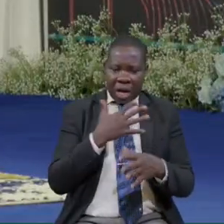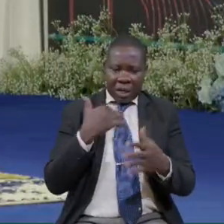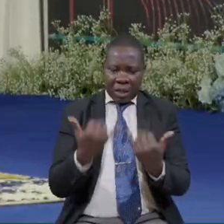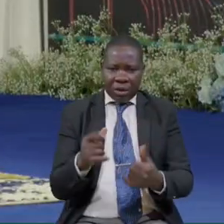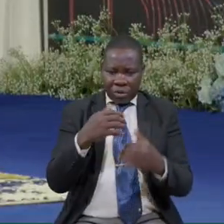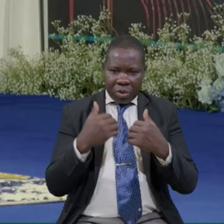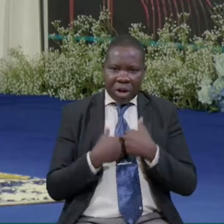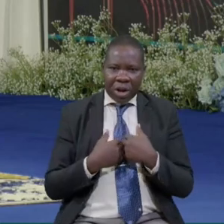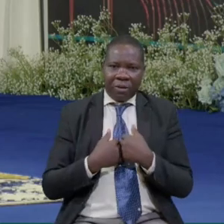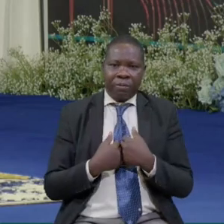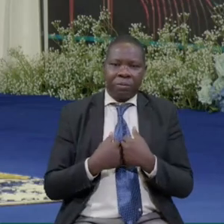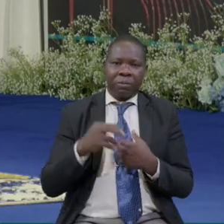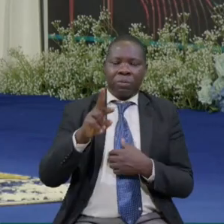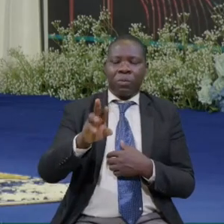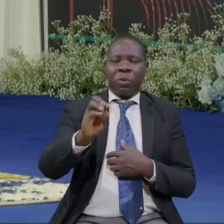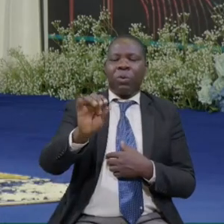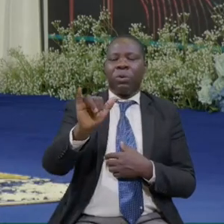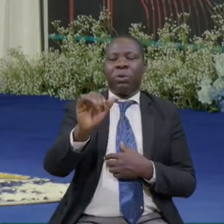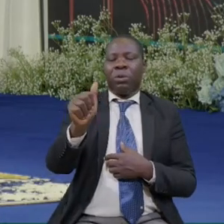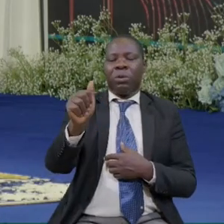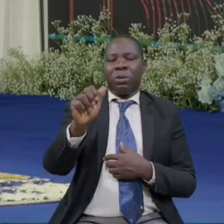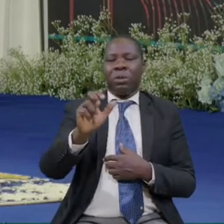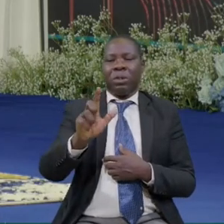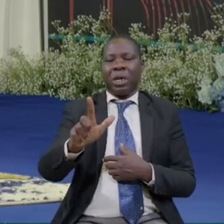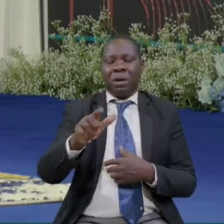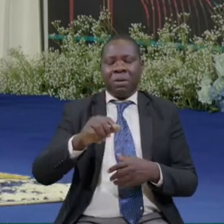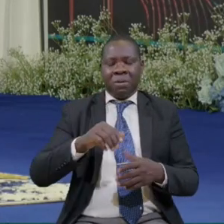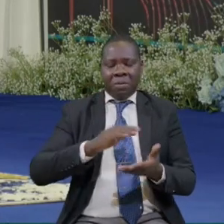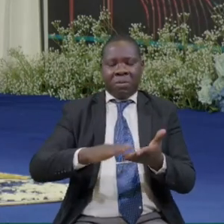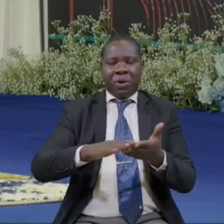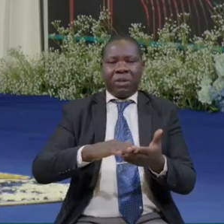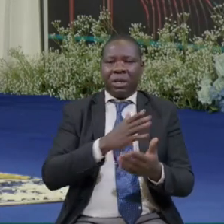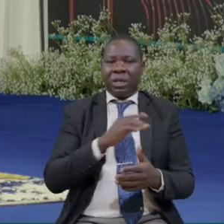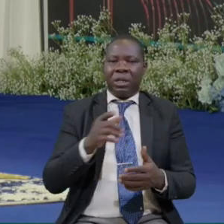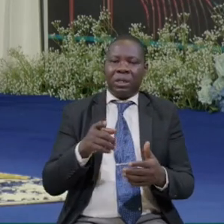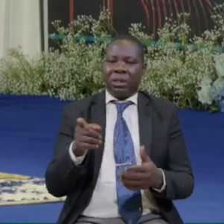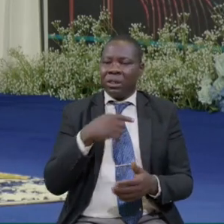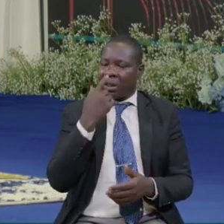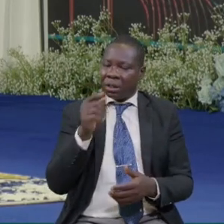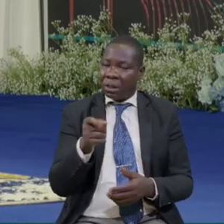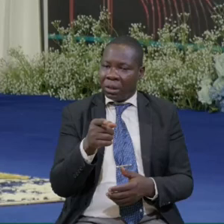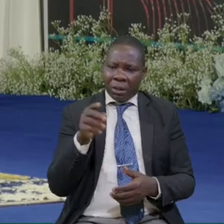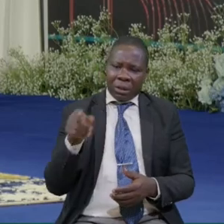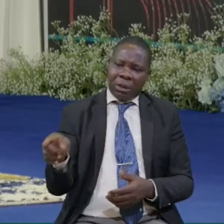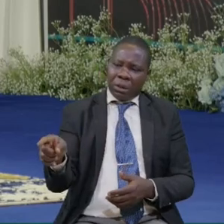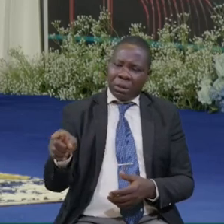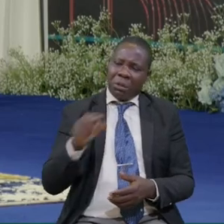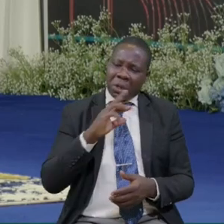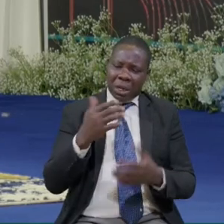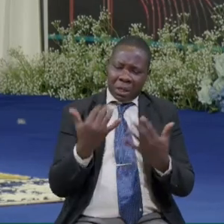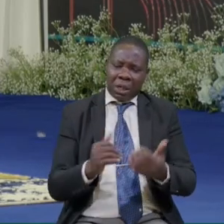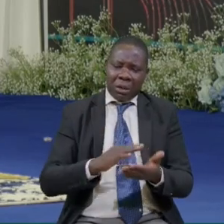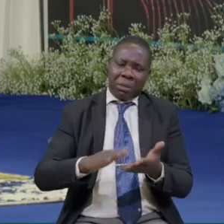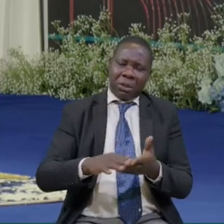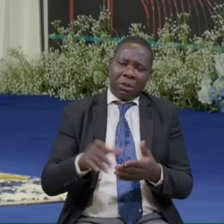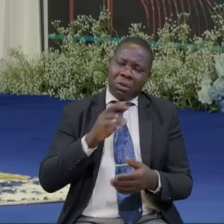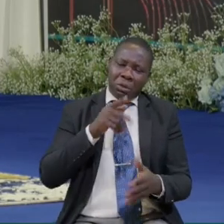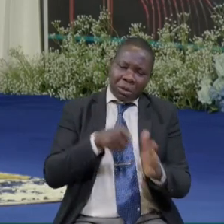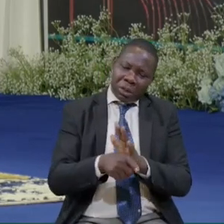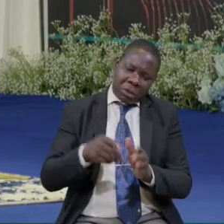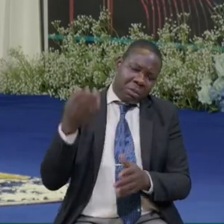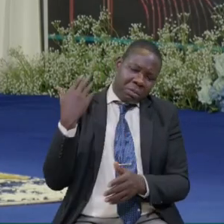Maintenant, tu as maintenant le pardon royal. Alors que on te dit maintenant que tu es pardonné, mais tu es